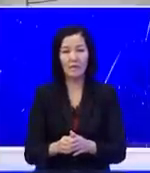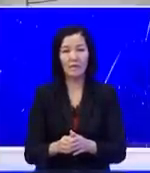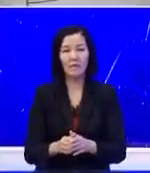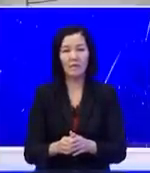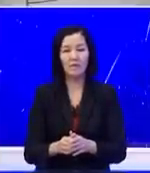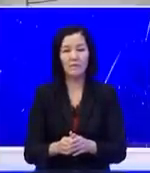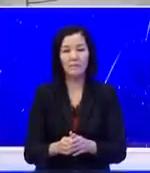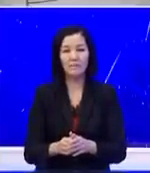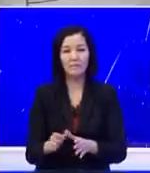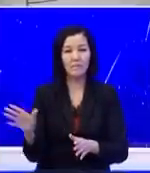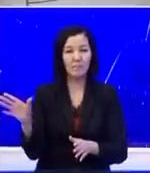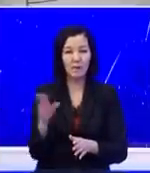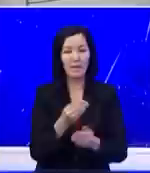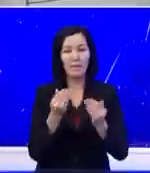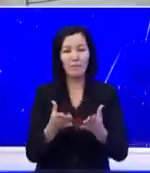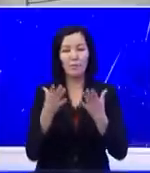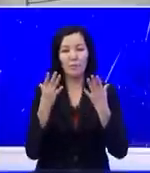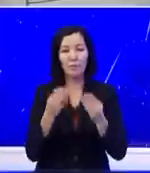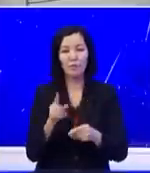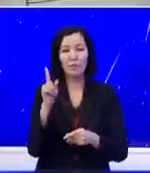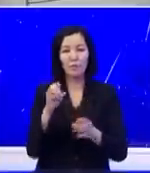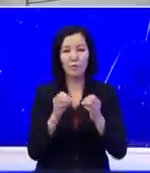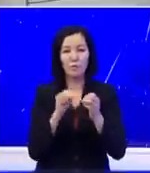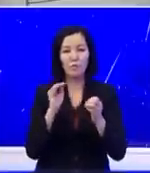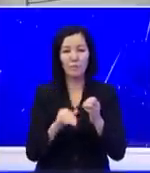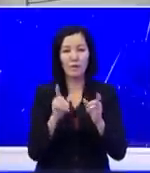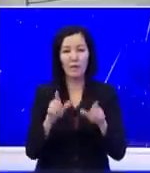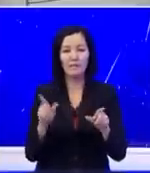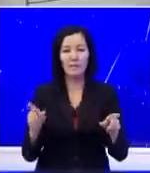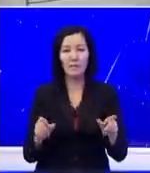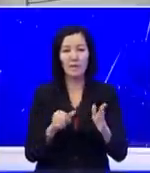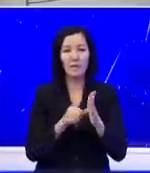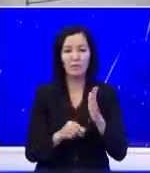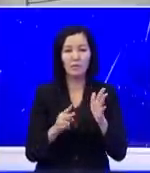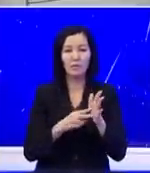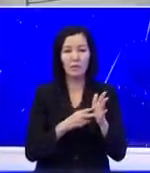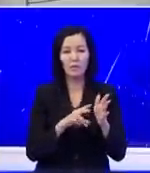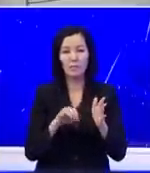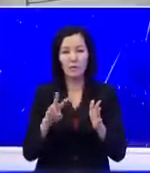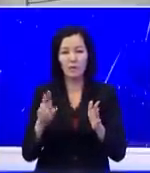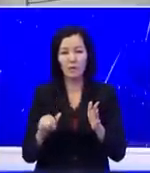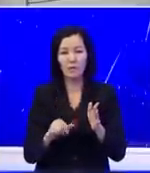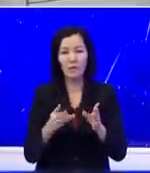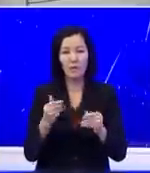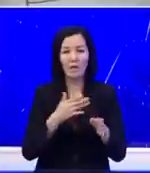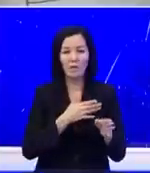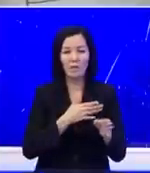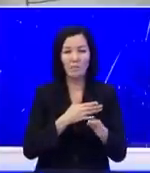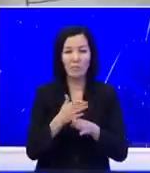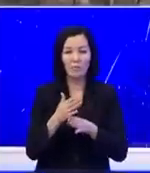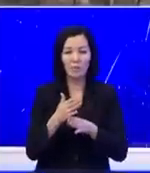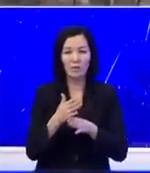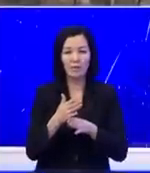Оларды барлығына бүгінгі күнде 110 мыңнан астам азаматқа 607 миллионнан теңге